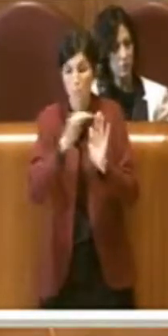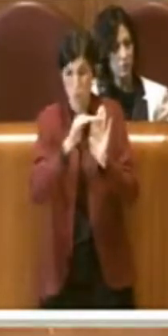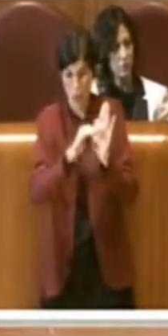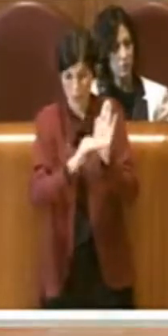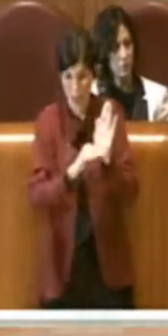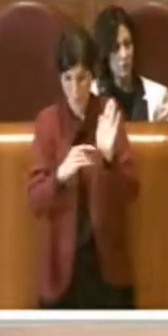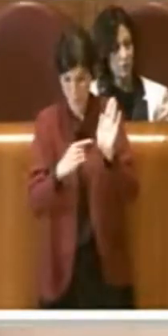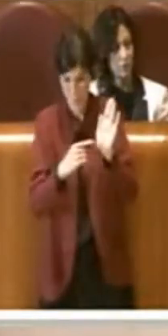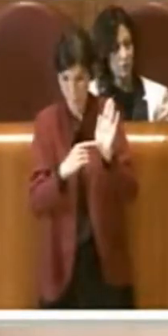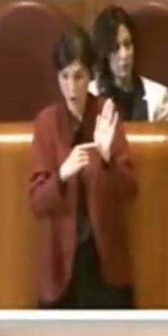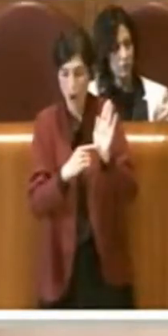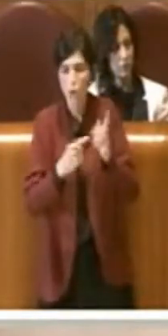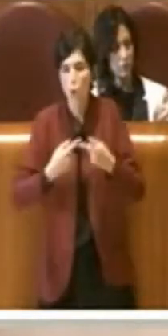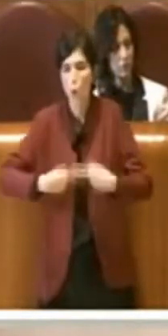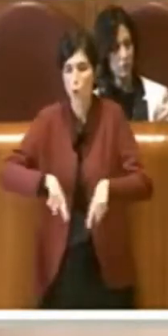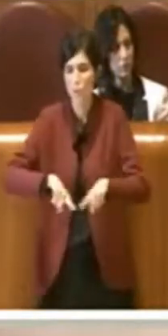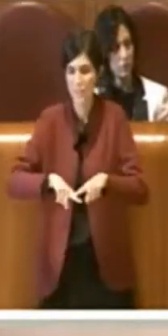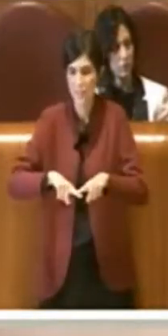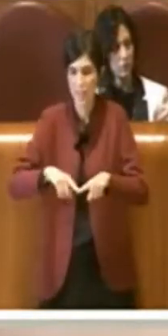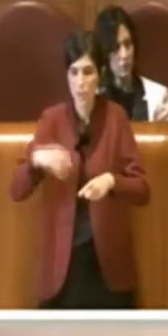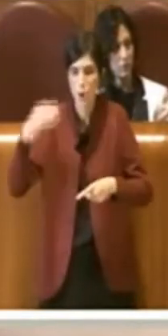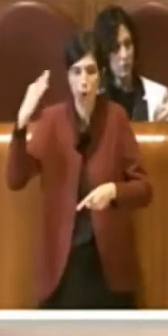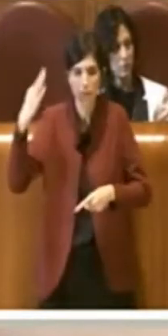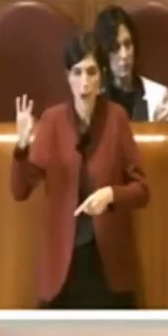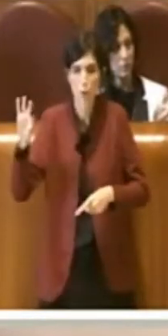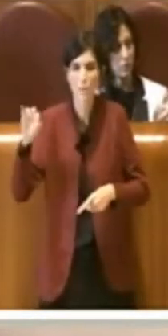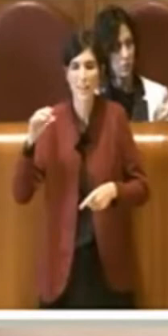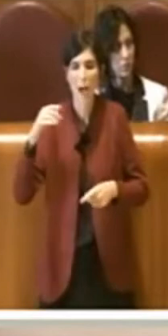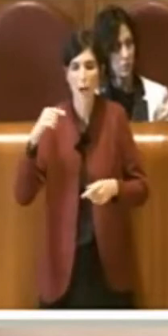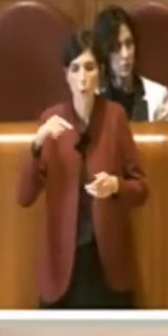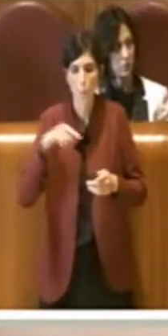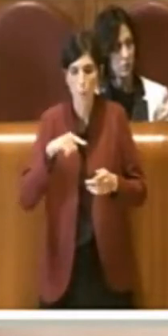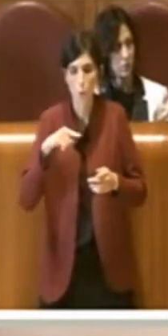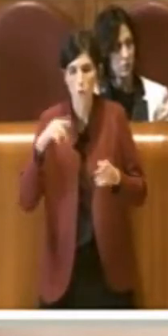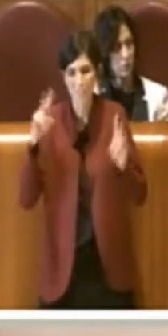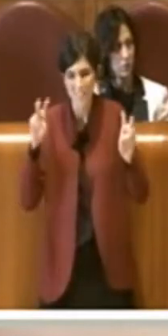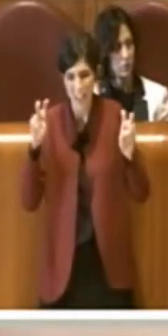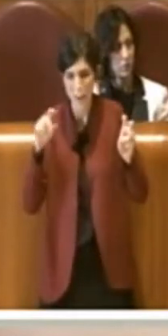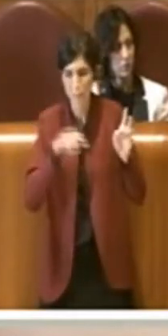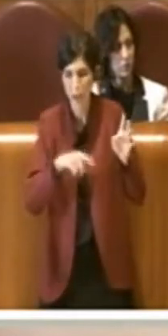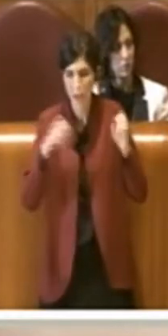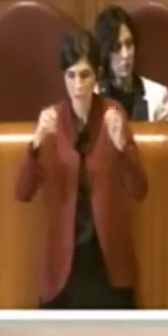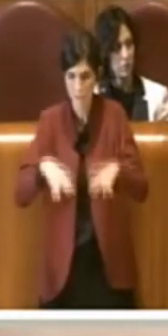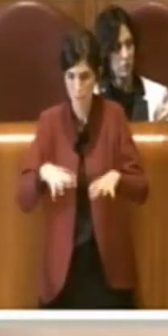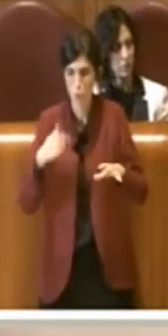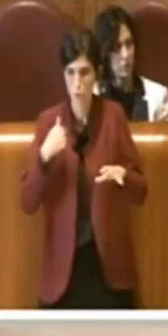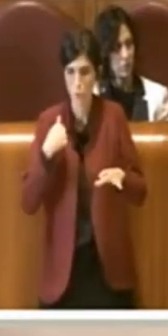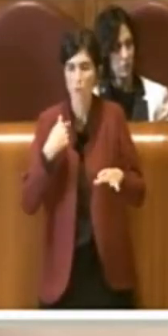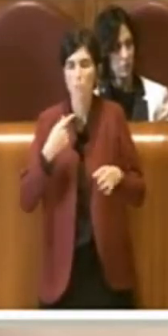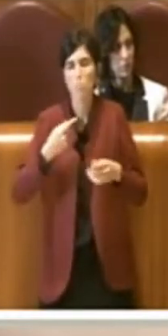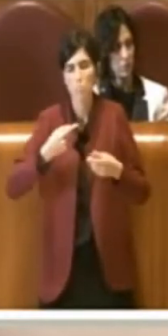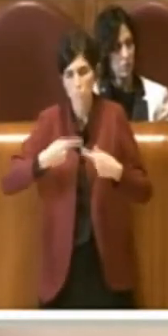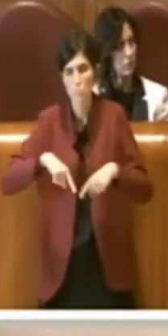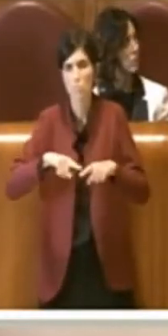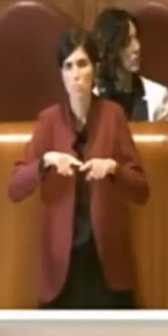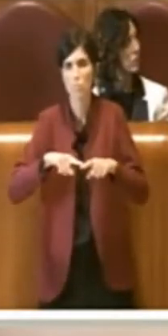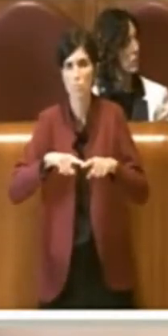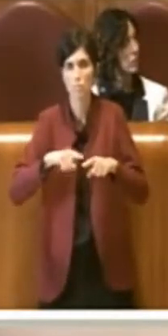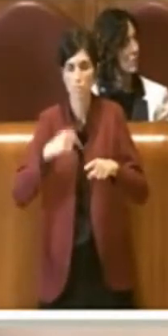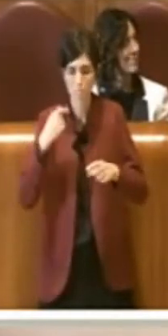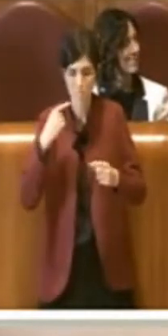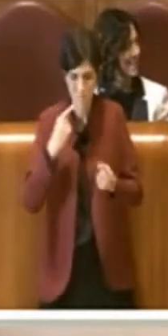un consiglio straordinario specifico su questo tema, per cui ci riserviamo, insomma, di parlarne